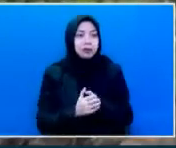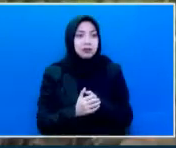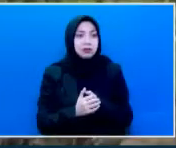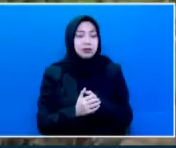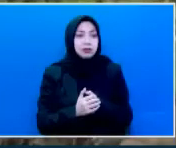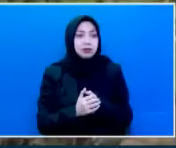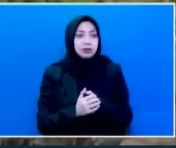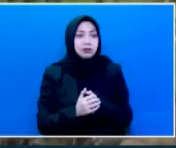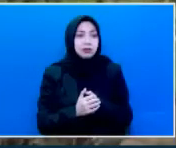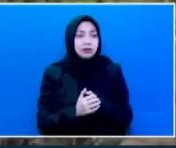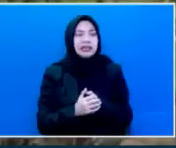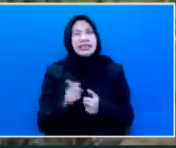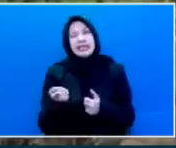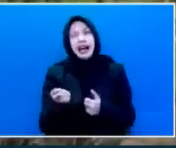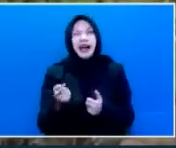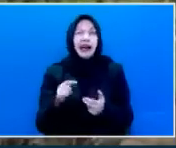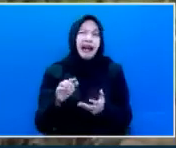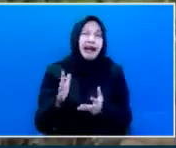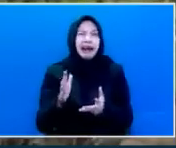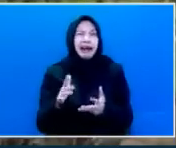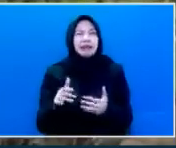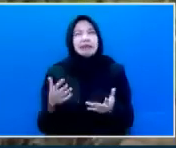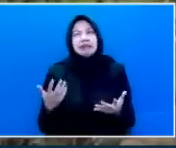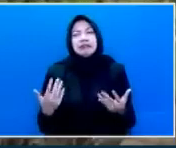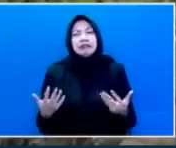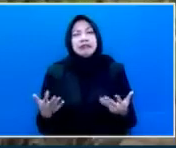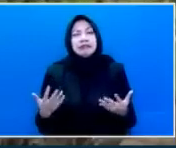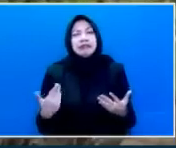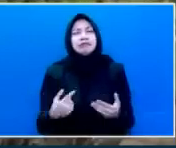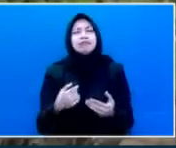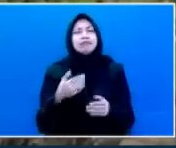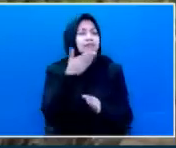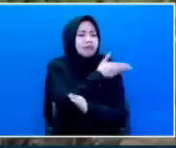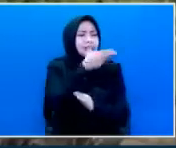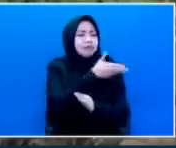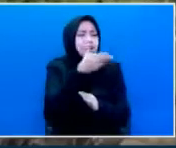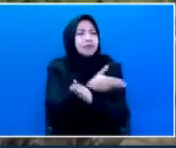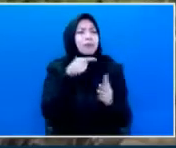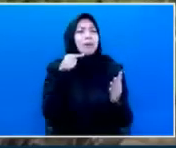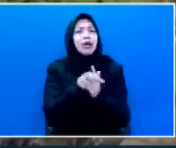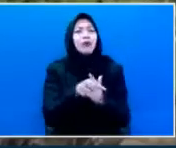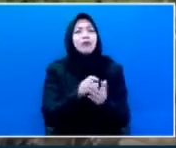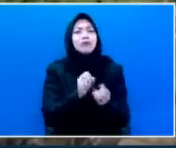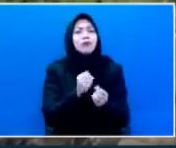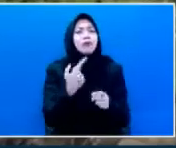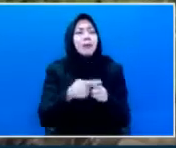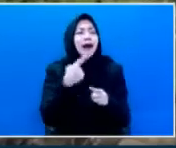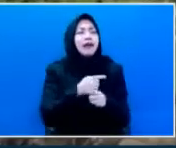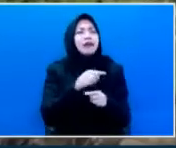ini kadang-kadang apa kita ini kan sudah berapa kali pemilu langsung